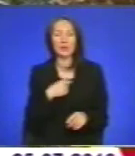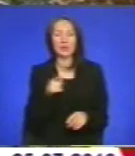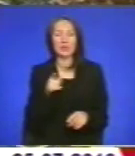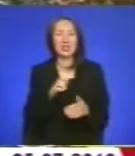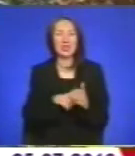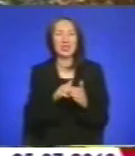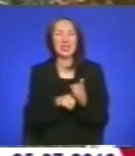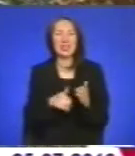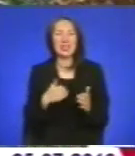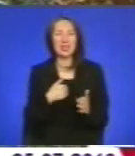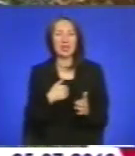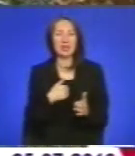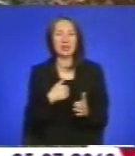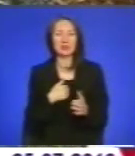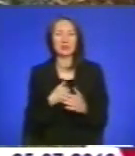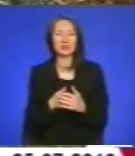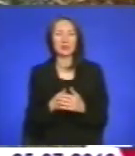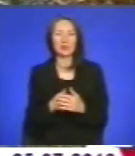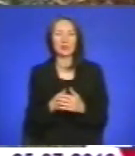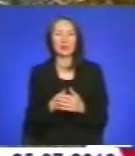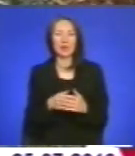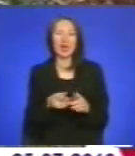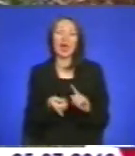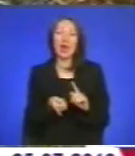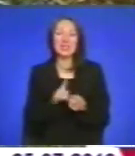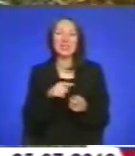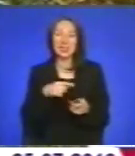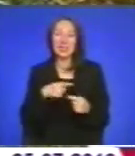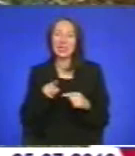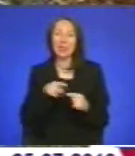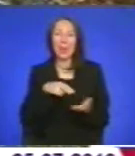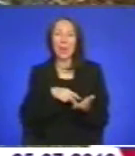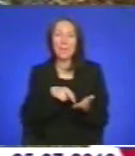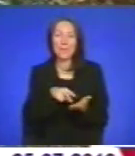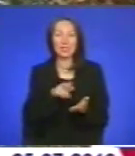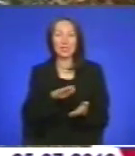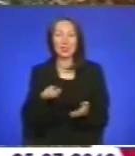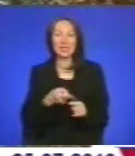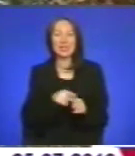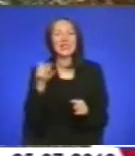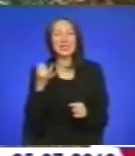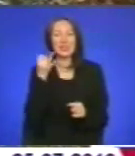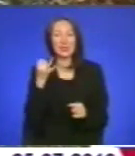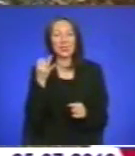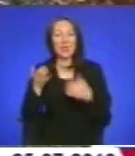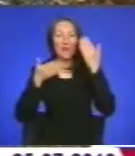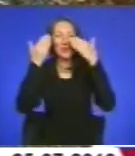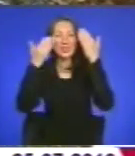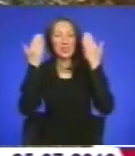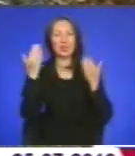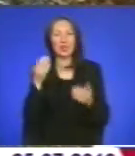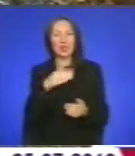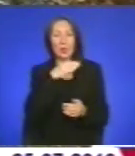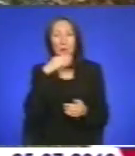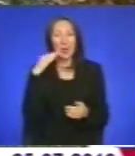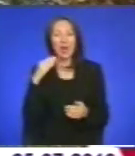я беру такий підхід з дітьми. І то є цікавіше, і веселіше, і багато